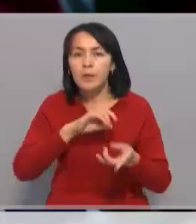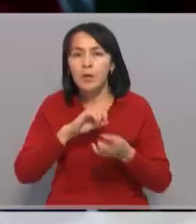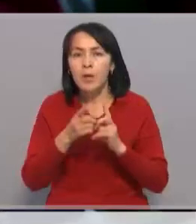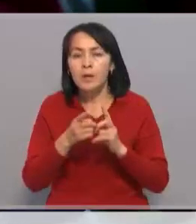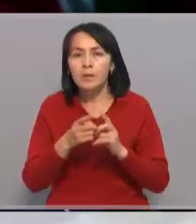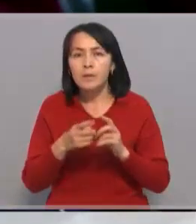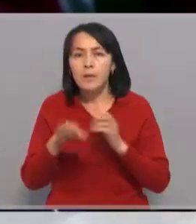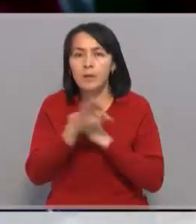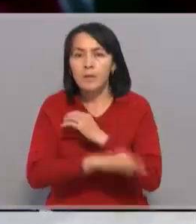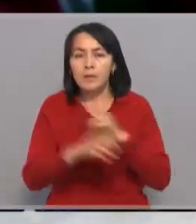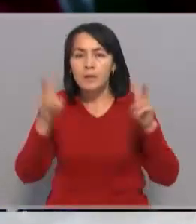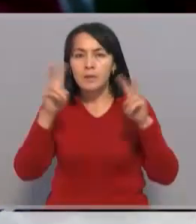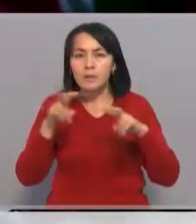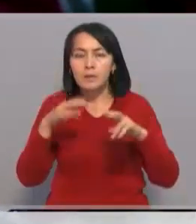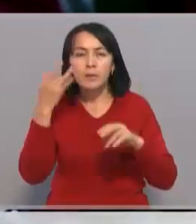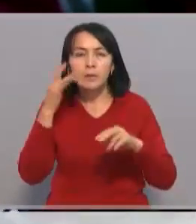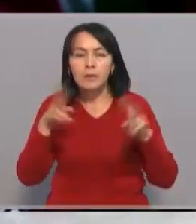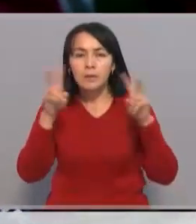Мына батыстың зерттеулерінде